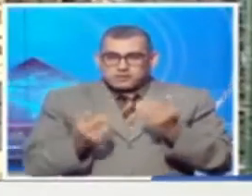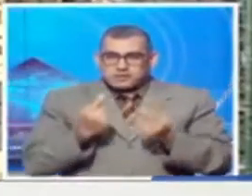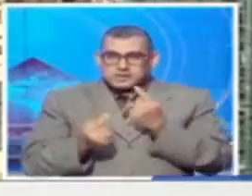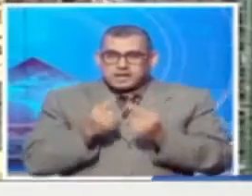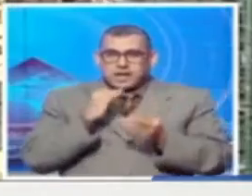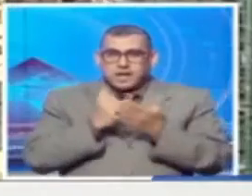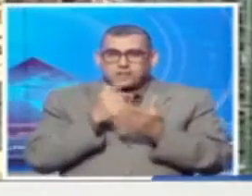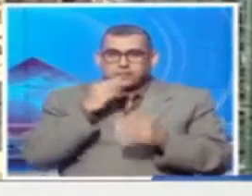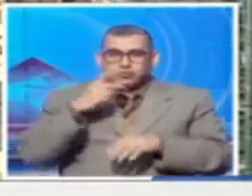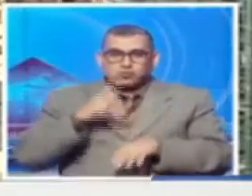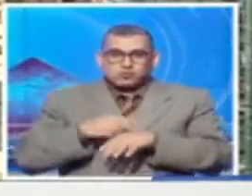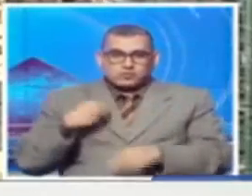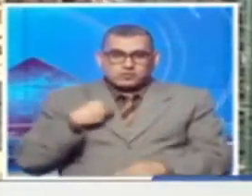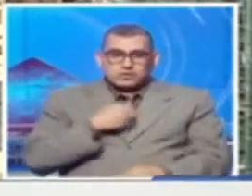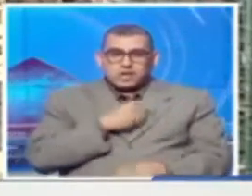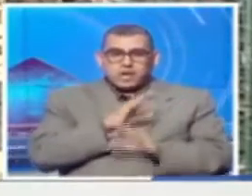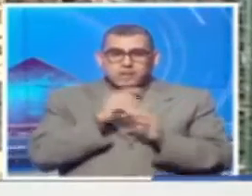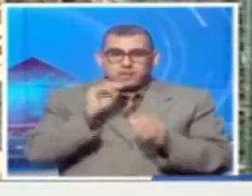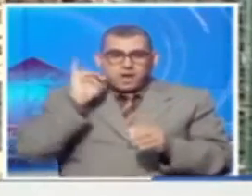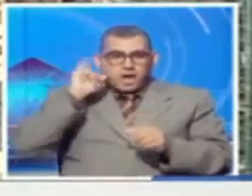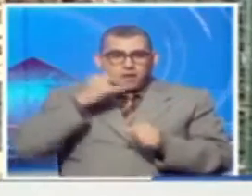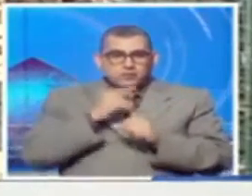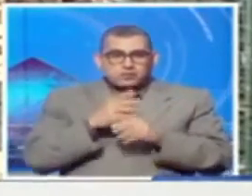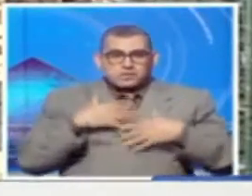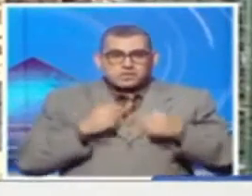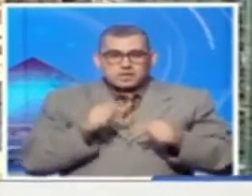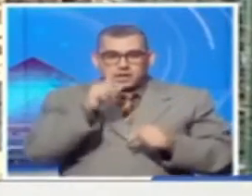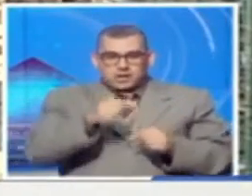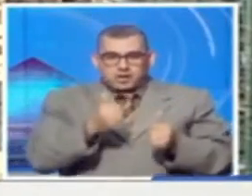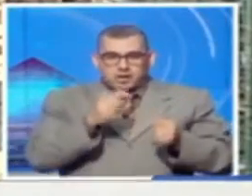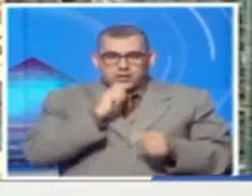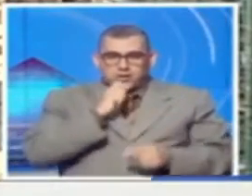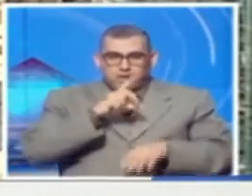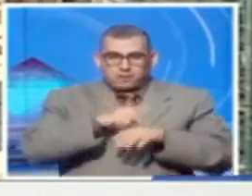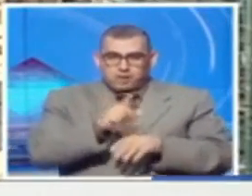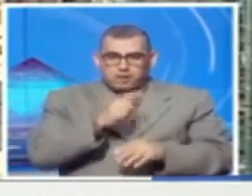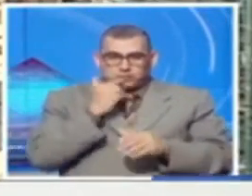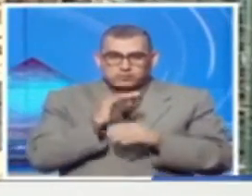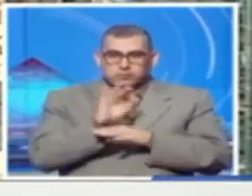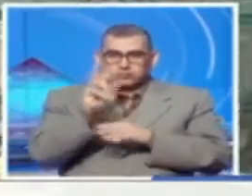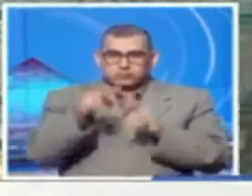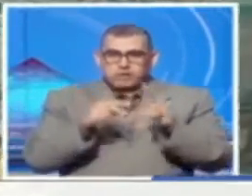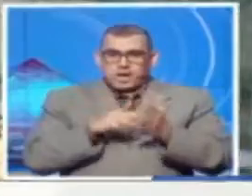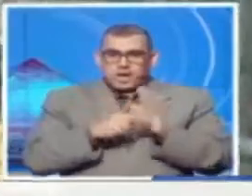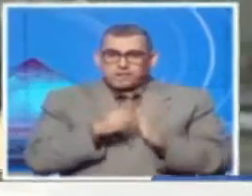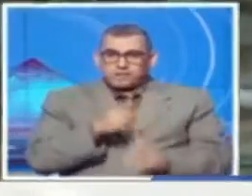للخدمات البيطرية لتوفير أضحية صحية وسليمة وآمنة للمواطن المصري.